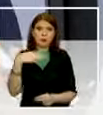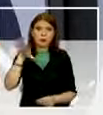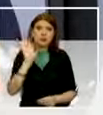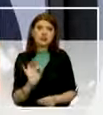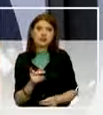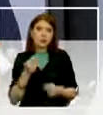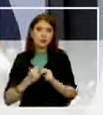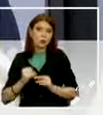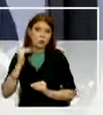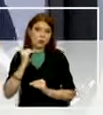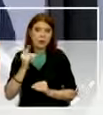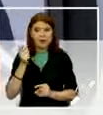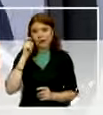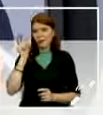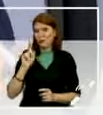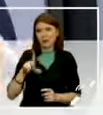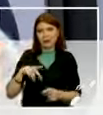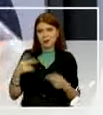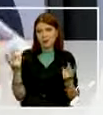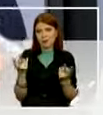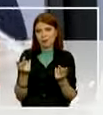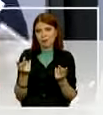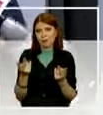450, nu cred că mai este